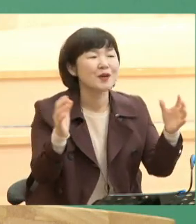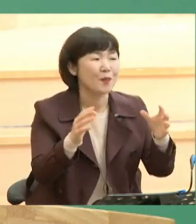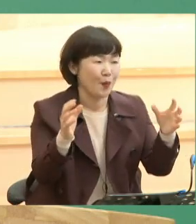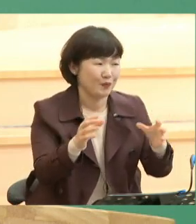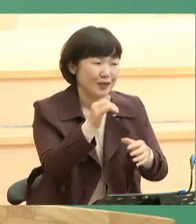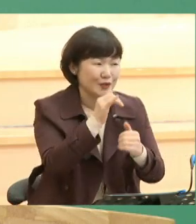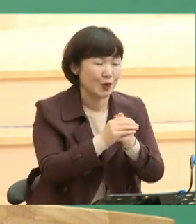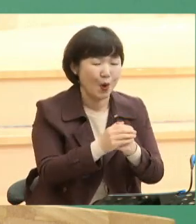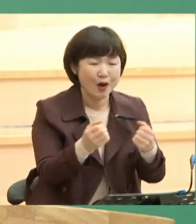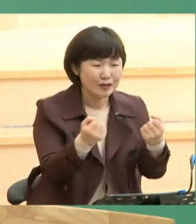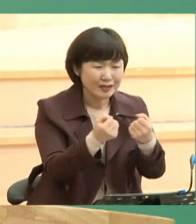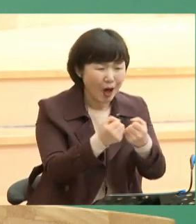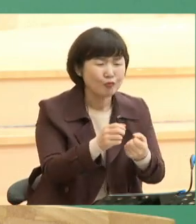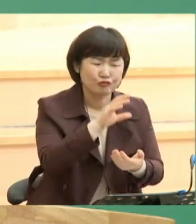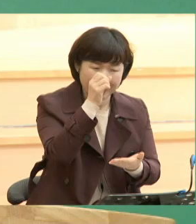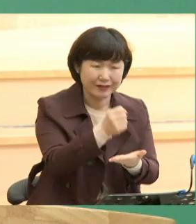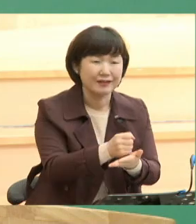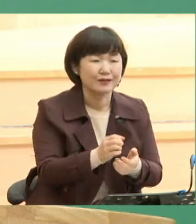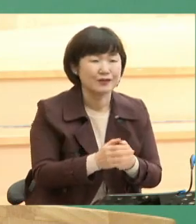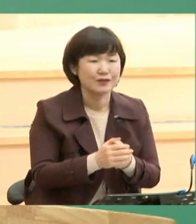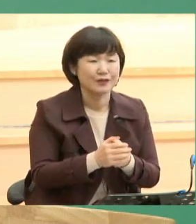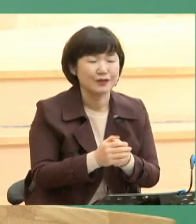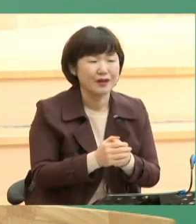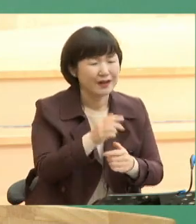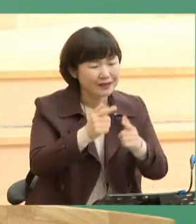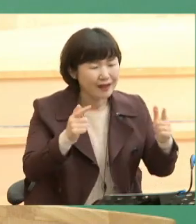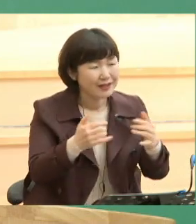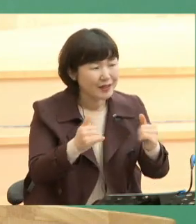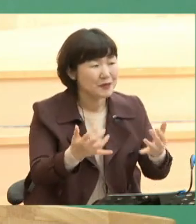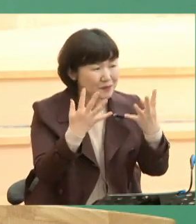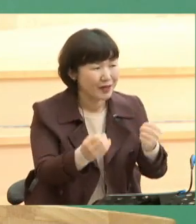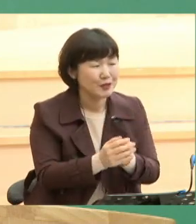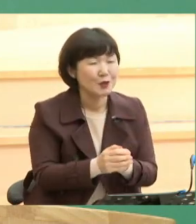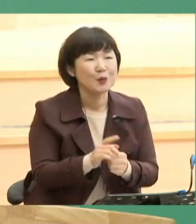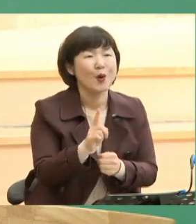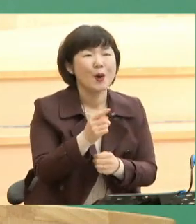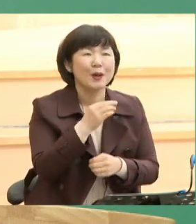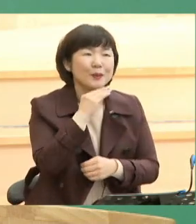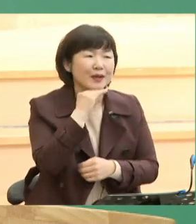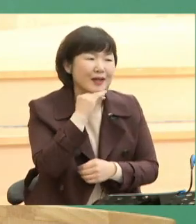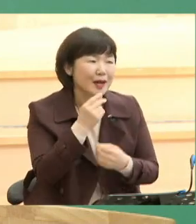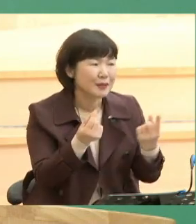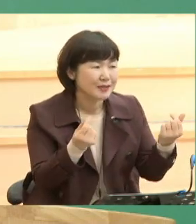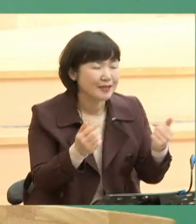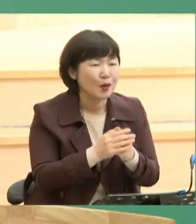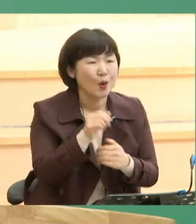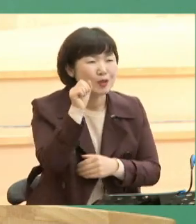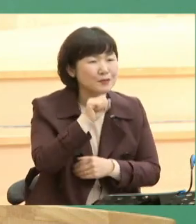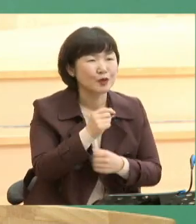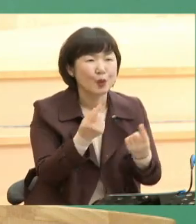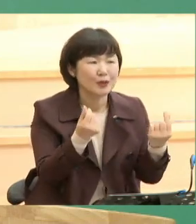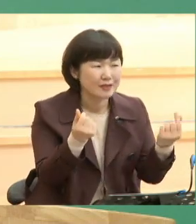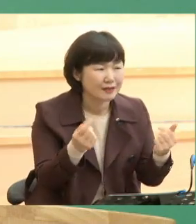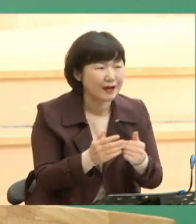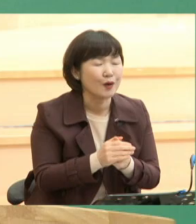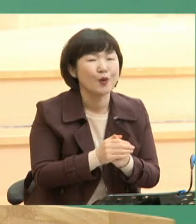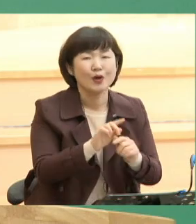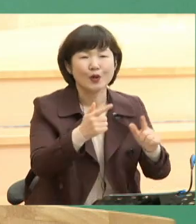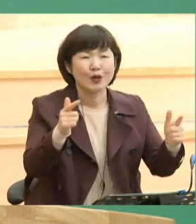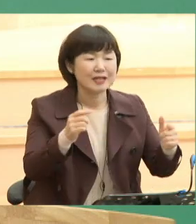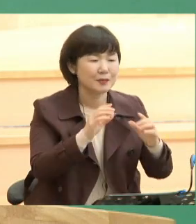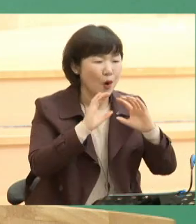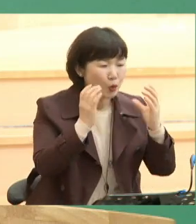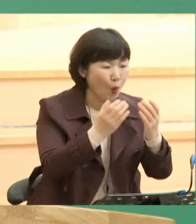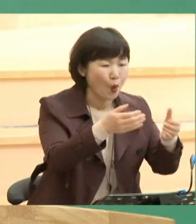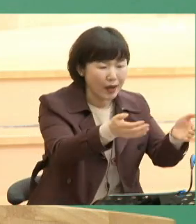싸움이 없을수가 없죠 얼마나 다양한 사람 예를 들면 비슷한 연령 비슷한 침입이 쌍 성령을 가지고 있는 도모에